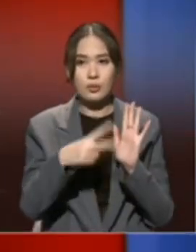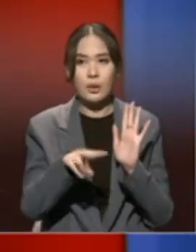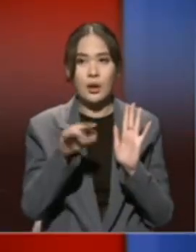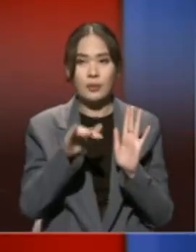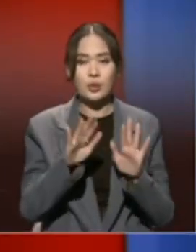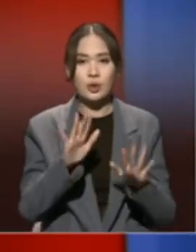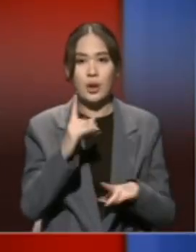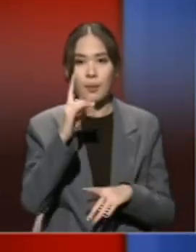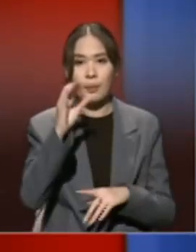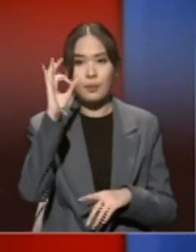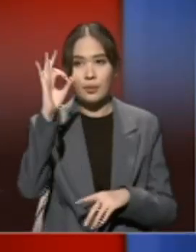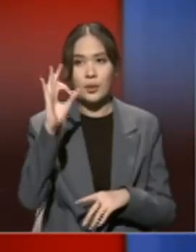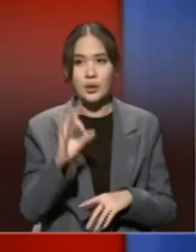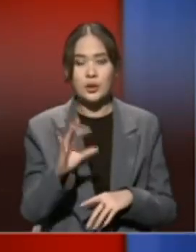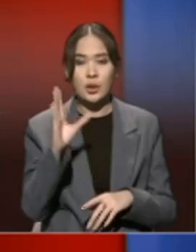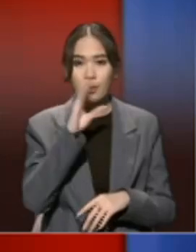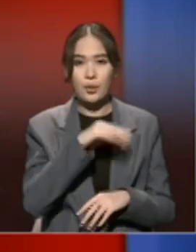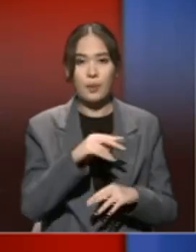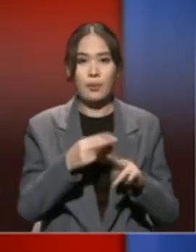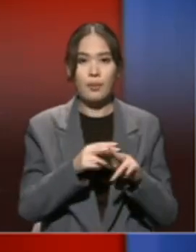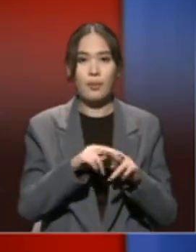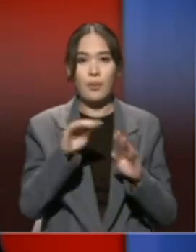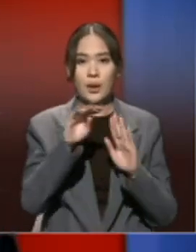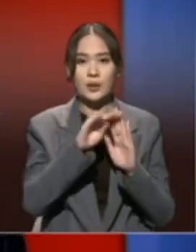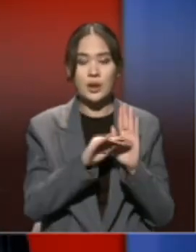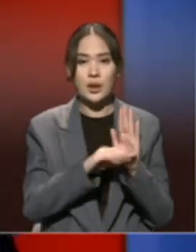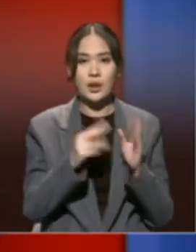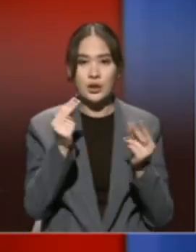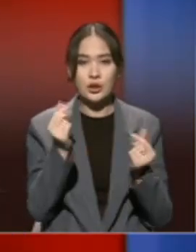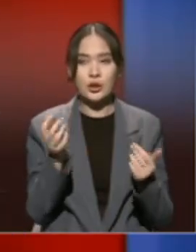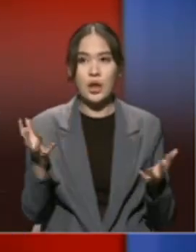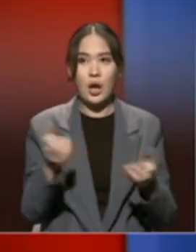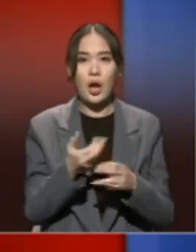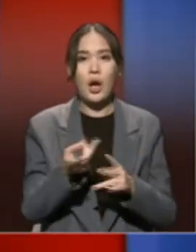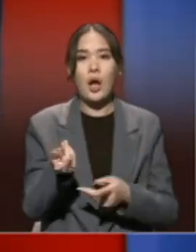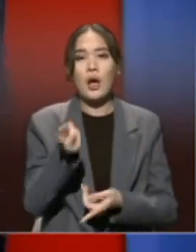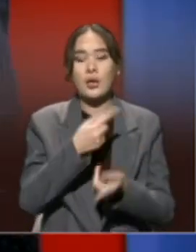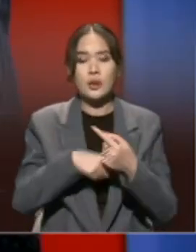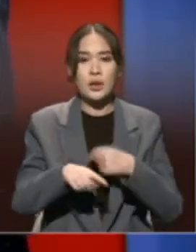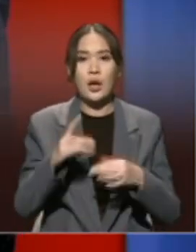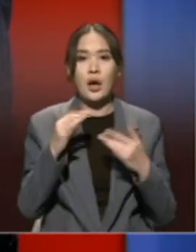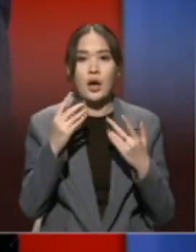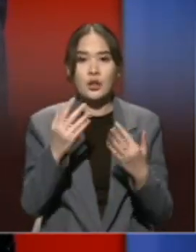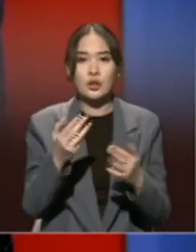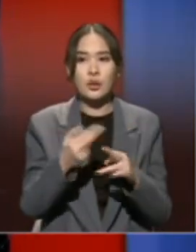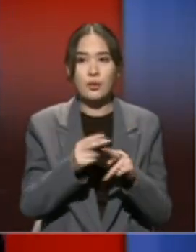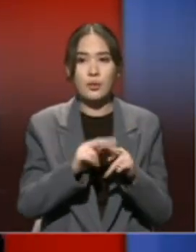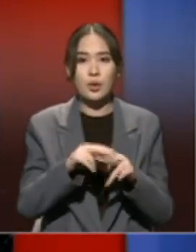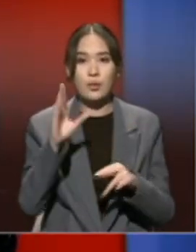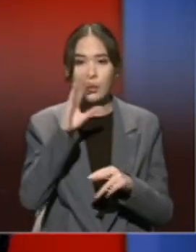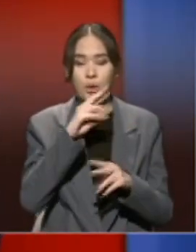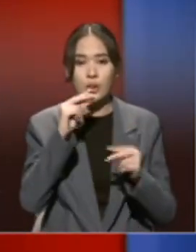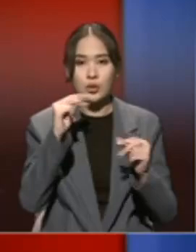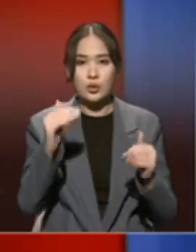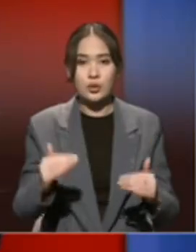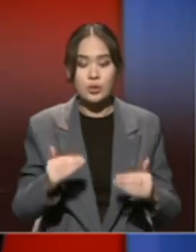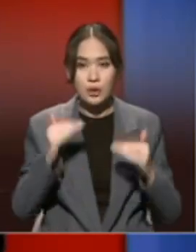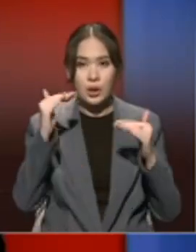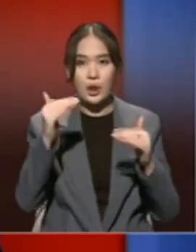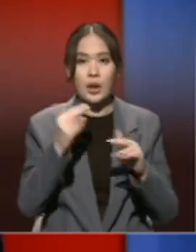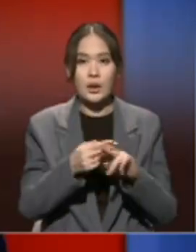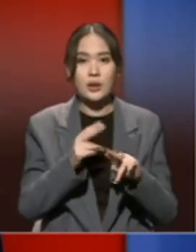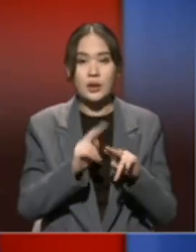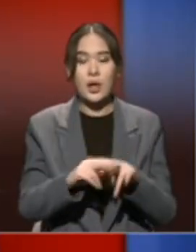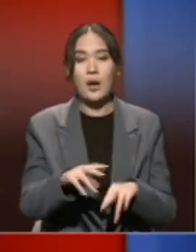қана 1%-ына ғана жетеді екен осы бағдарламаның қаражаты. Ал ол айналып келген кезде қаншама тағы да бағаның өсіп кетуіне әкеледі. Сол үшін біз бұл жерде